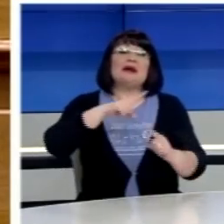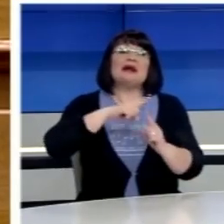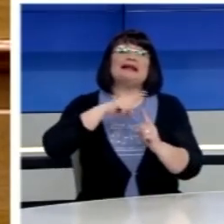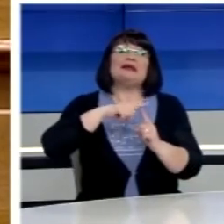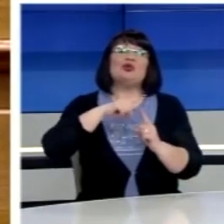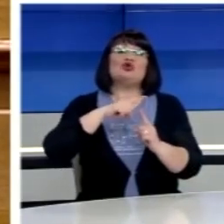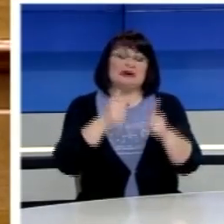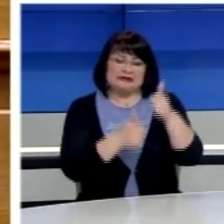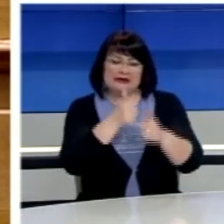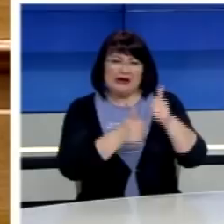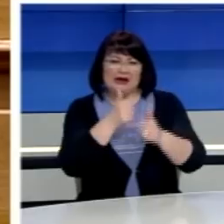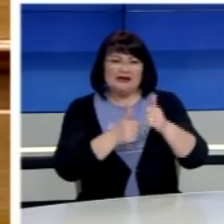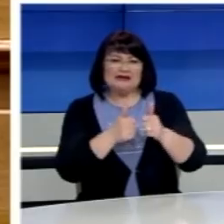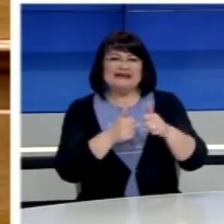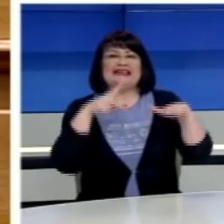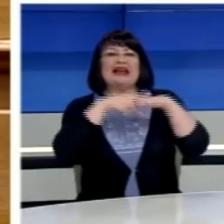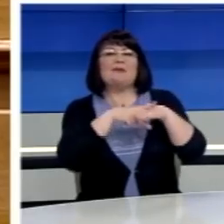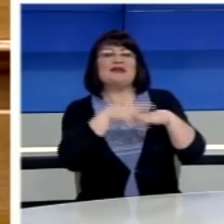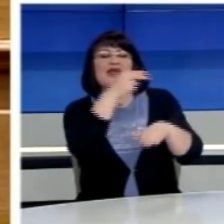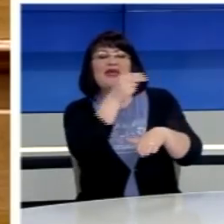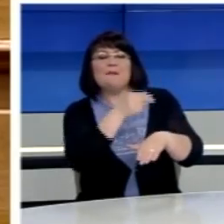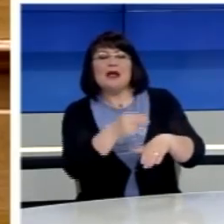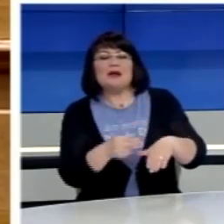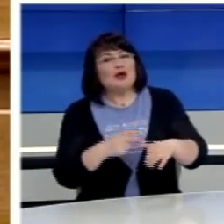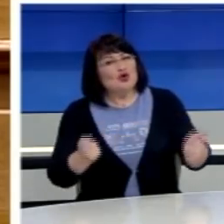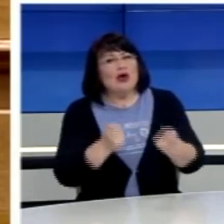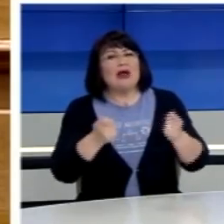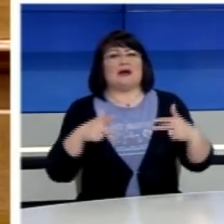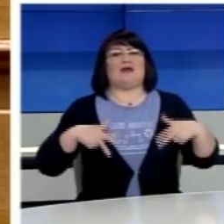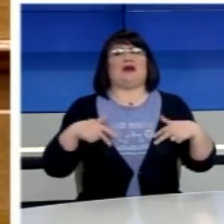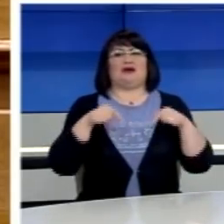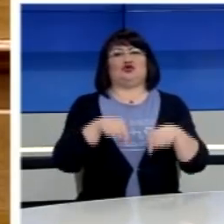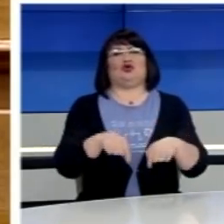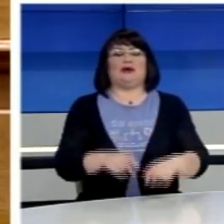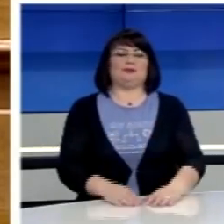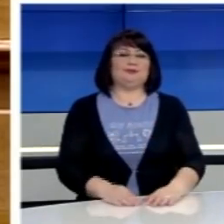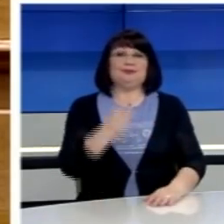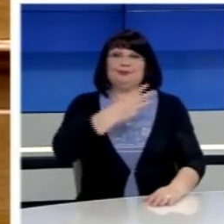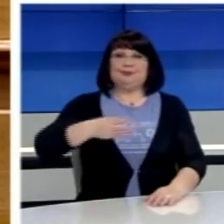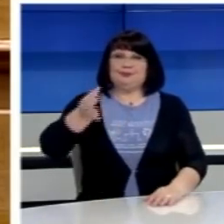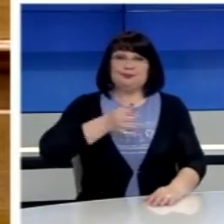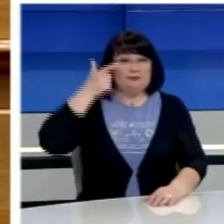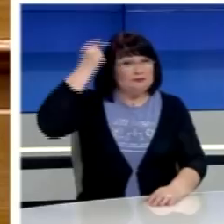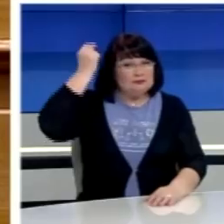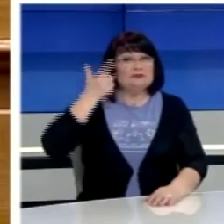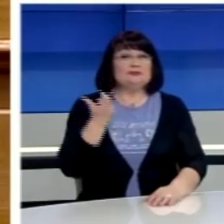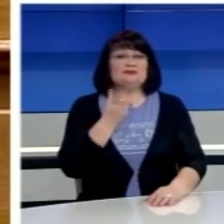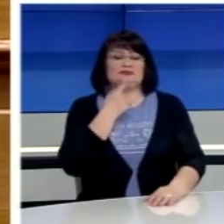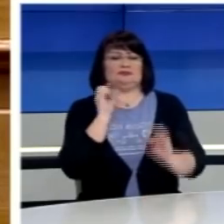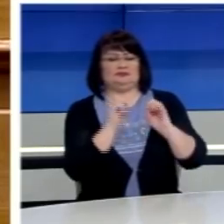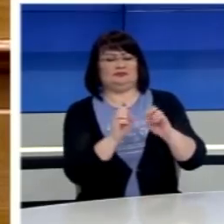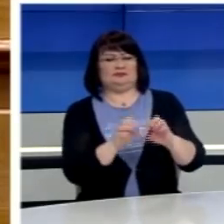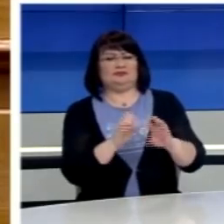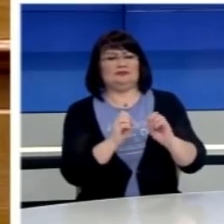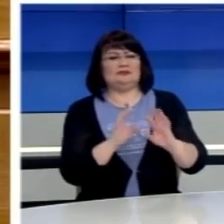τώρα η κυβέρνηση υλοποιεί με την Τράπεζα Θεμάτων? Εσείς δεν είπατε ότι το Λύκειο πρέπει να γίνει φροντιστήριο